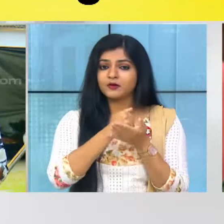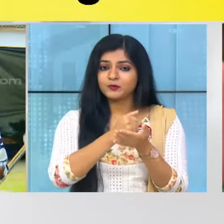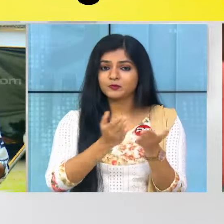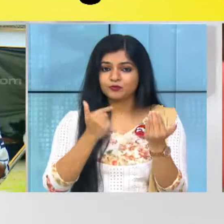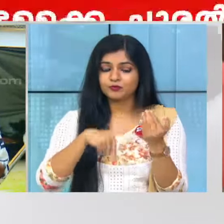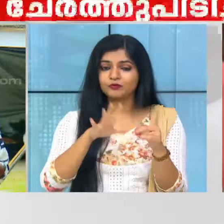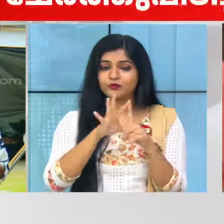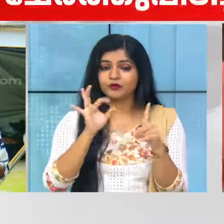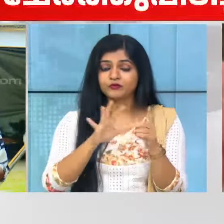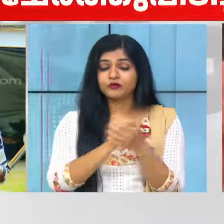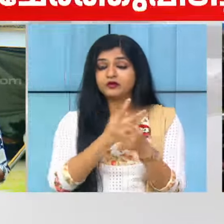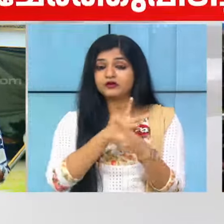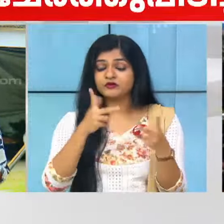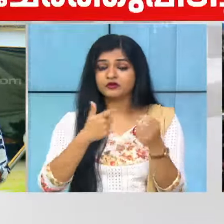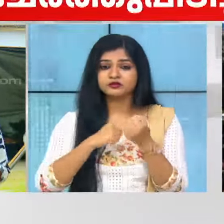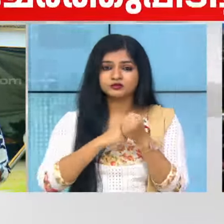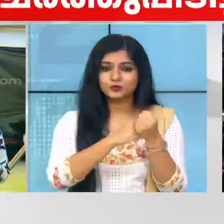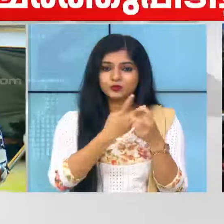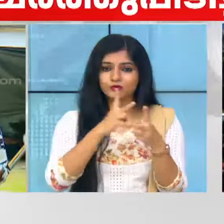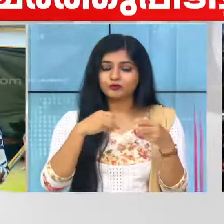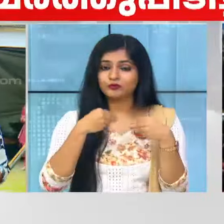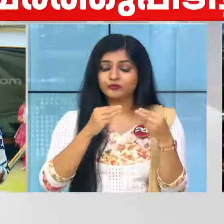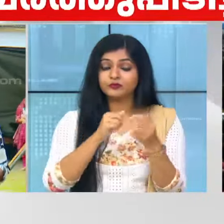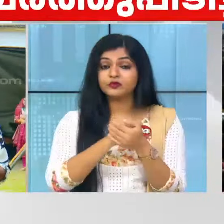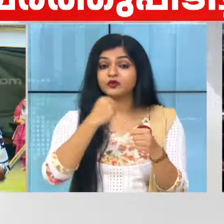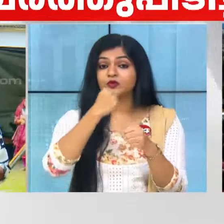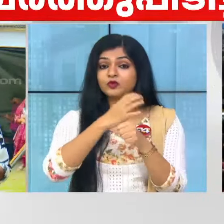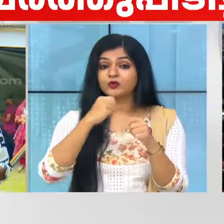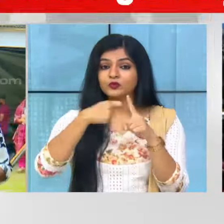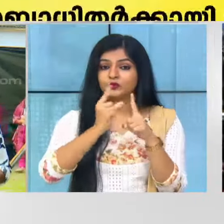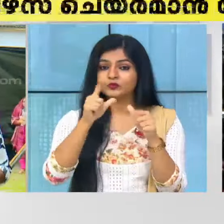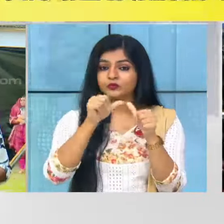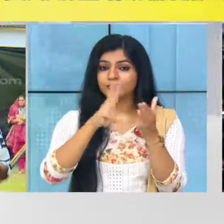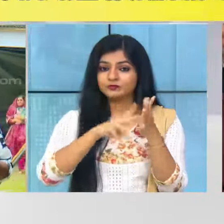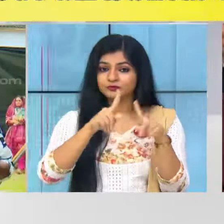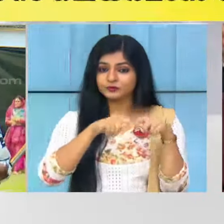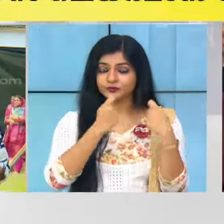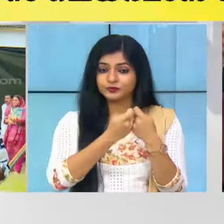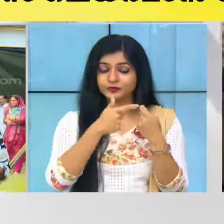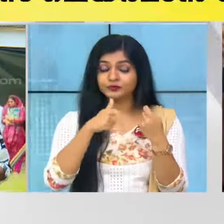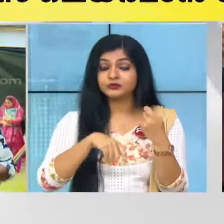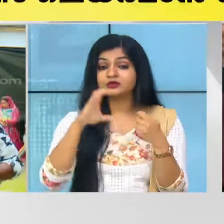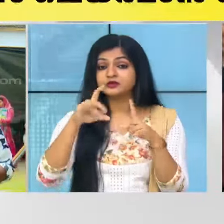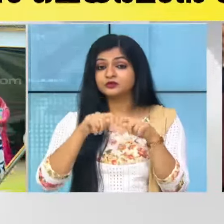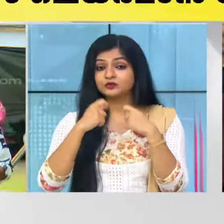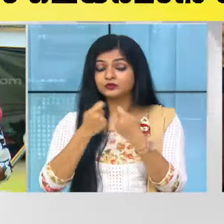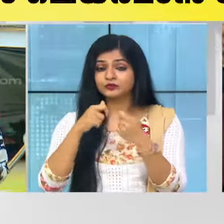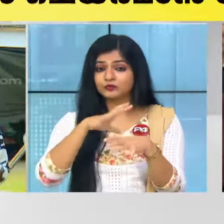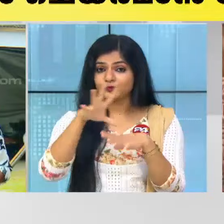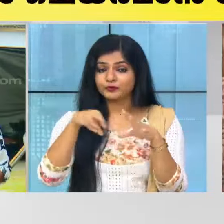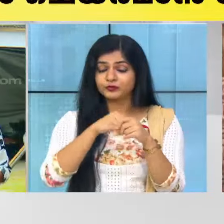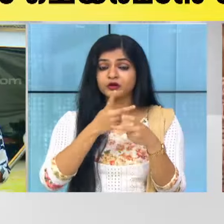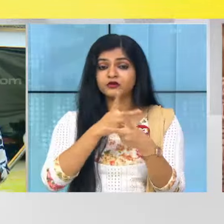അവർക്ക് പലതരത്തിലുള്ള കൈത്താങ്ങ് നമ്മൾ നൽകി പ്രത്യേകിച്ച് ഗോകുലം ഗ്രൂപ്പും അതുപോലെതന്നെ ചിത്തിലപ്പള്ളി ഫൗണ്ടേഷനും ഒക്കെ ചേർന്ന് നമ്മൾ പലതരത്തിലുള്ള